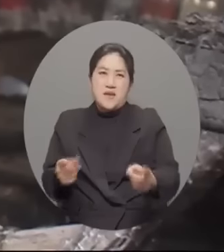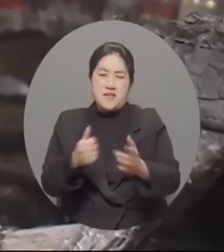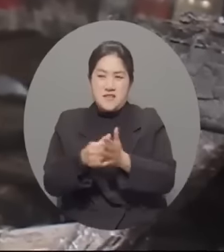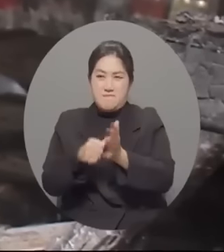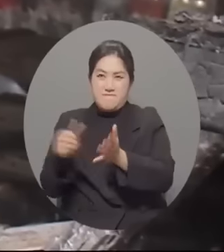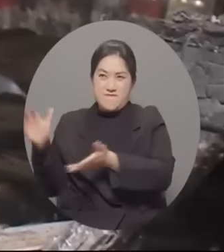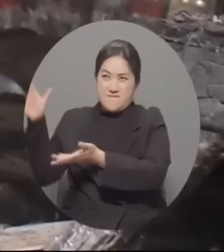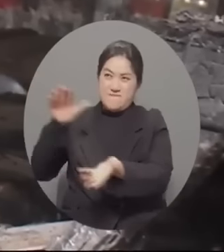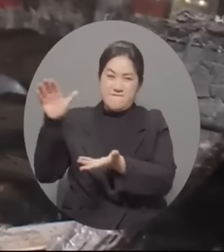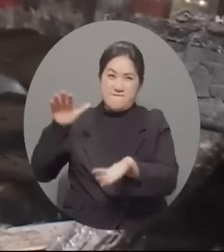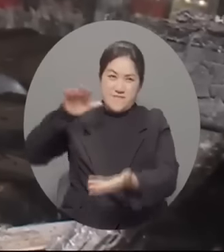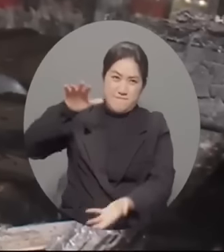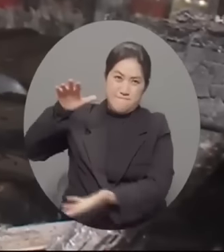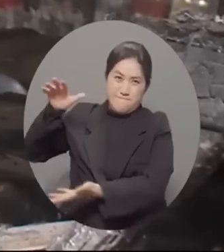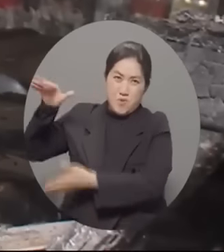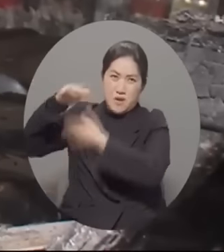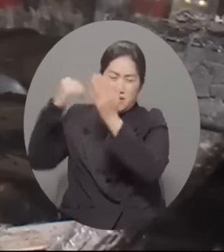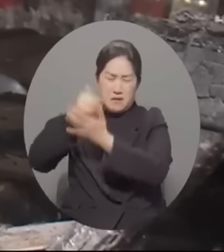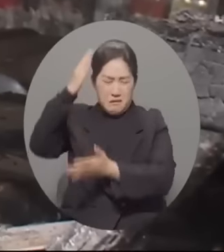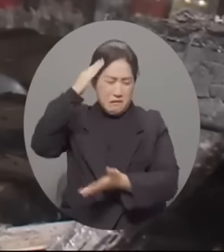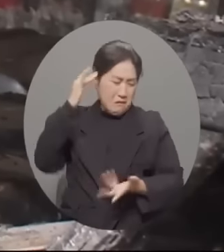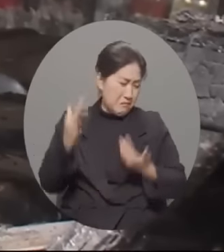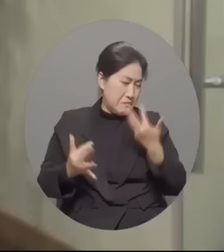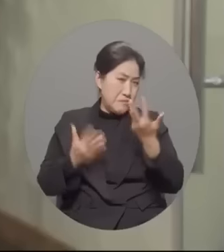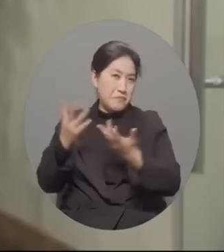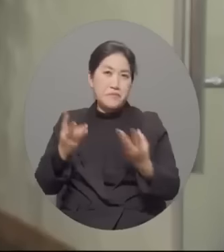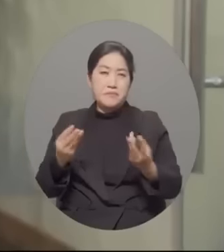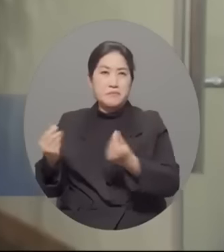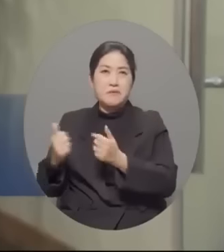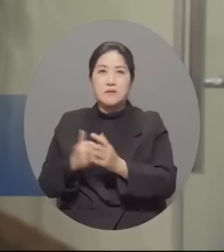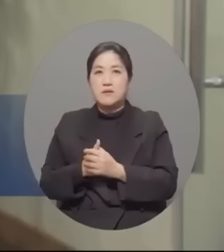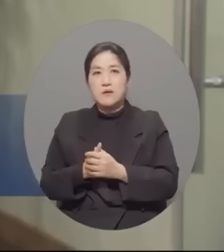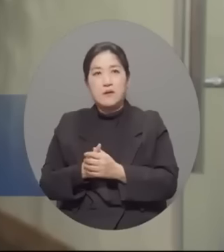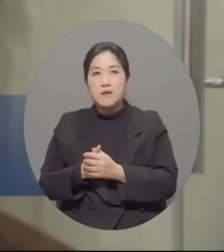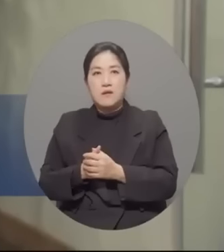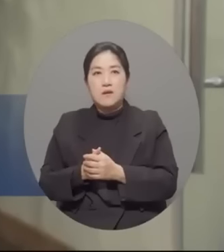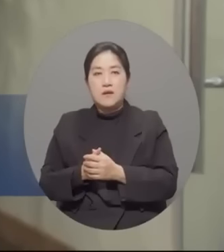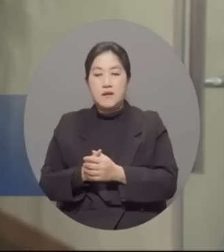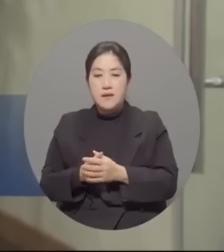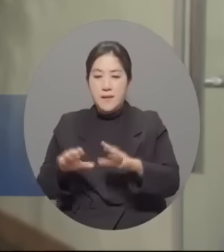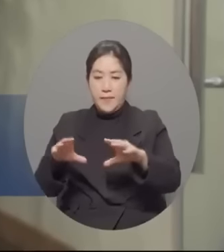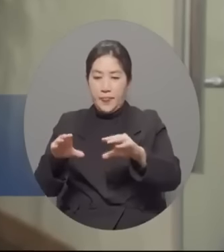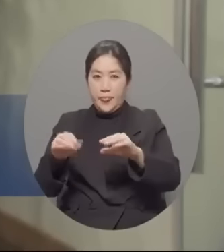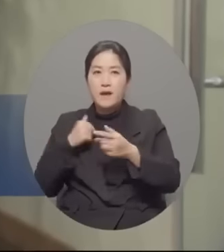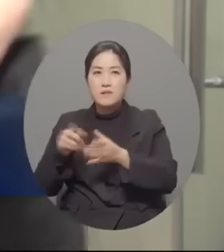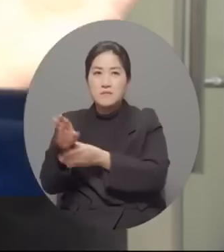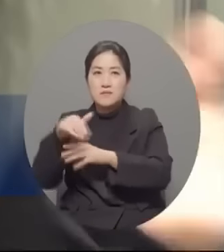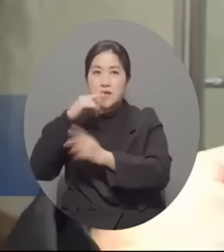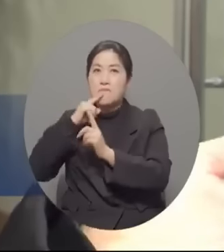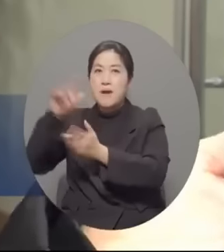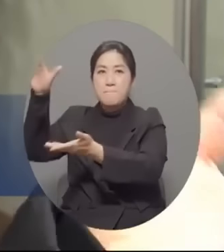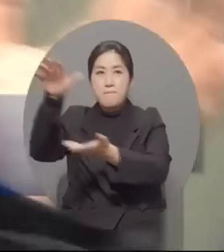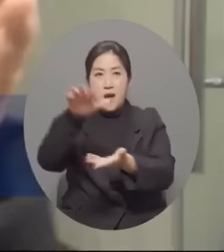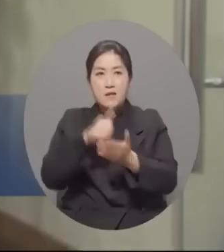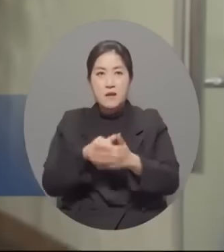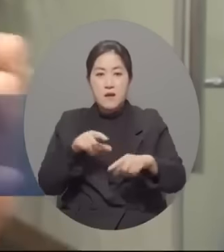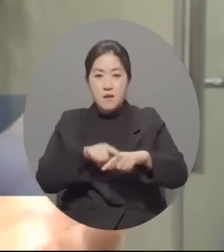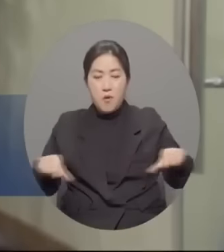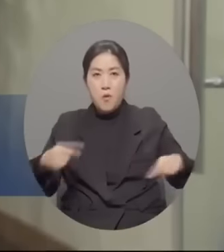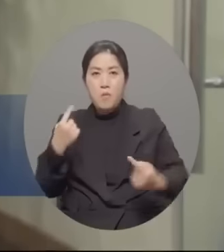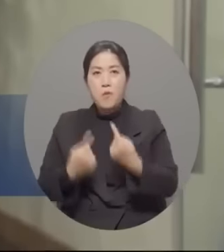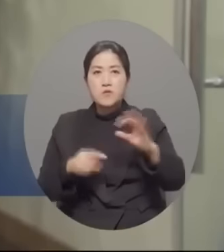가득 들여놨는데 모두 새까맣게 타버렸습니다. 방어조 생선을 다 주문해놨는데 이게 지금 평소보다 한 10배